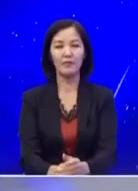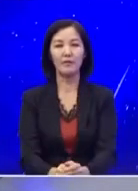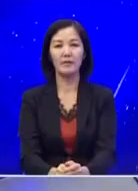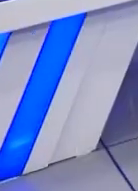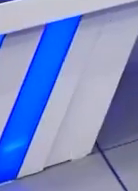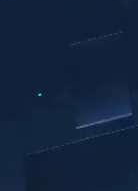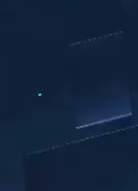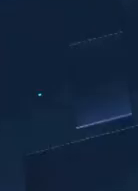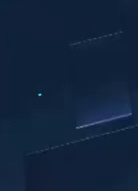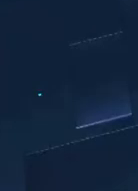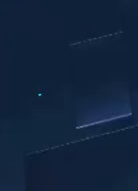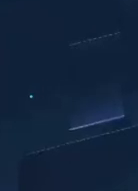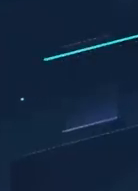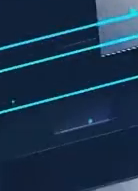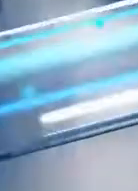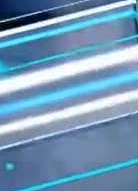важном.